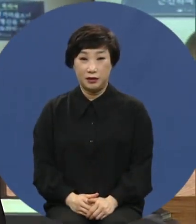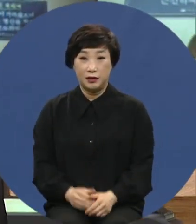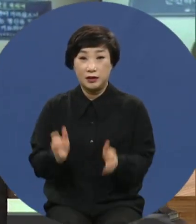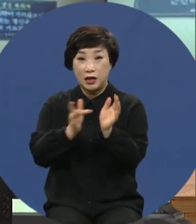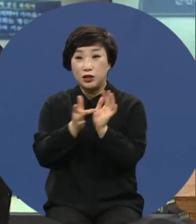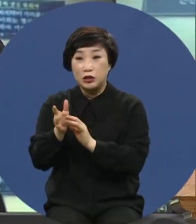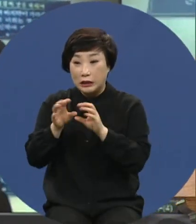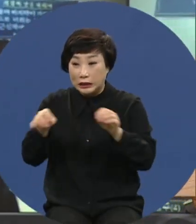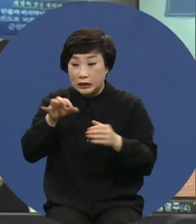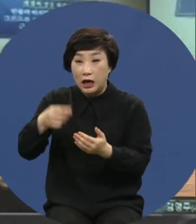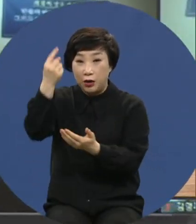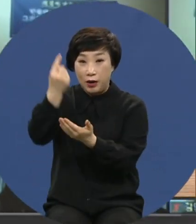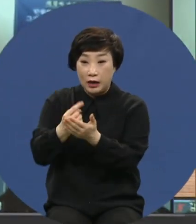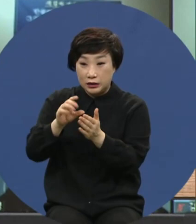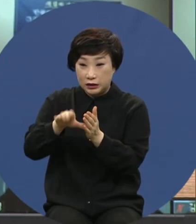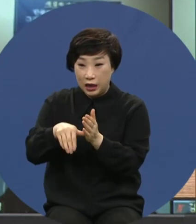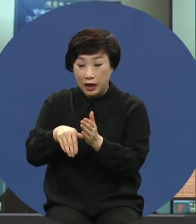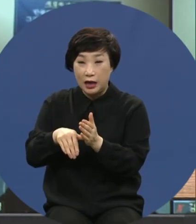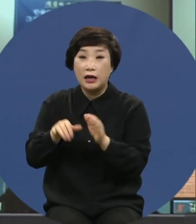예수가 오셨을 때